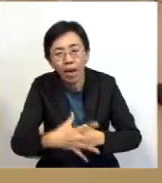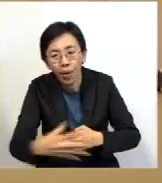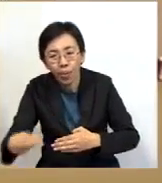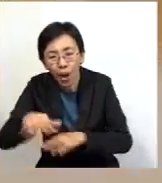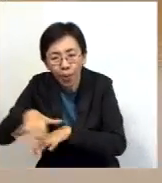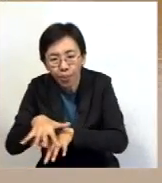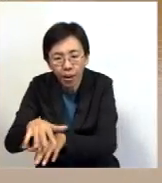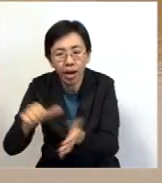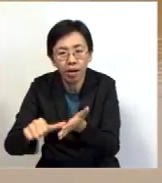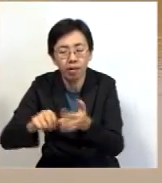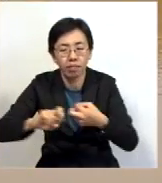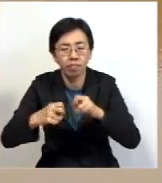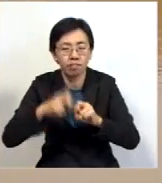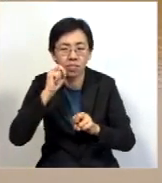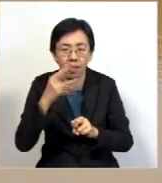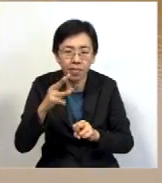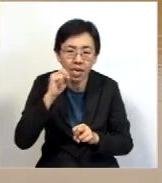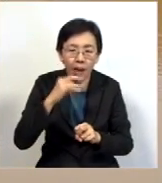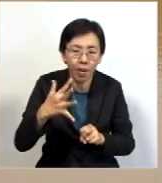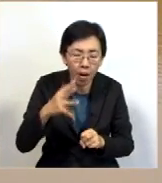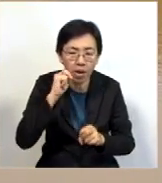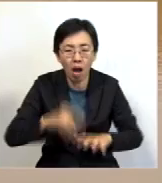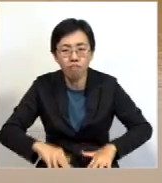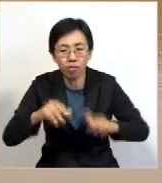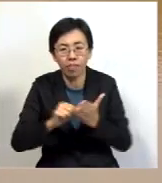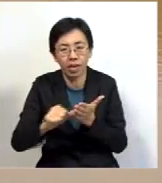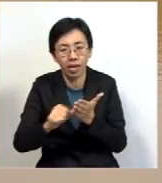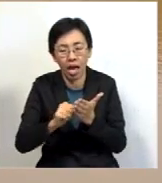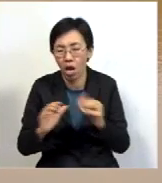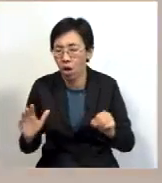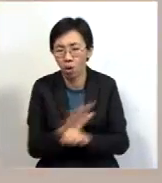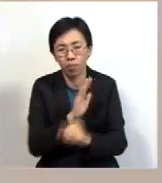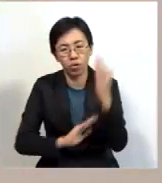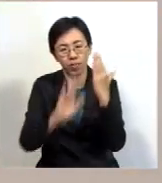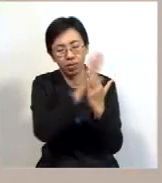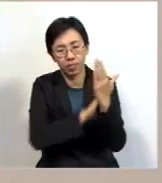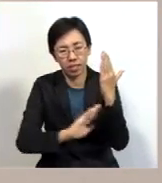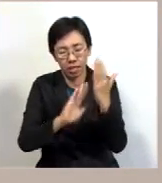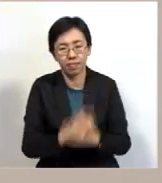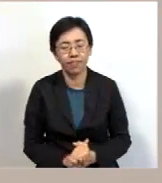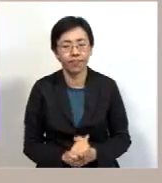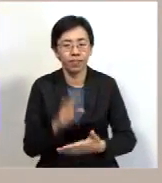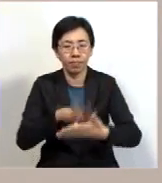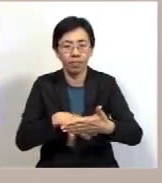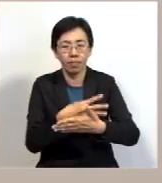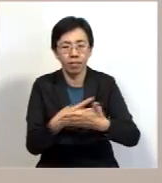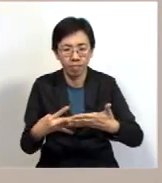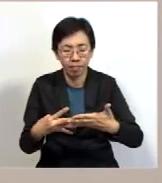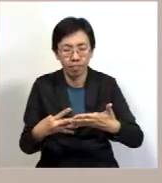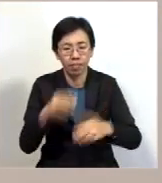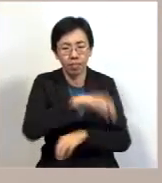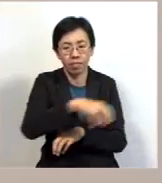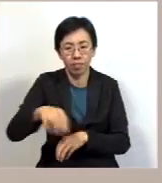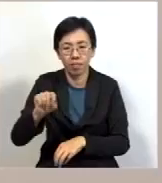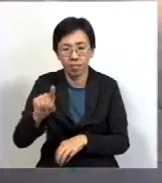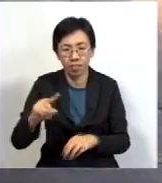องกันแก้ไขปัญหาเรื่องของภัยแล้งแล้วก็อุทกภัยอย่างครอบคลุมทั่วประเทศประกอบไปด้วยแผนงานจาก21หน่วยงาน